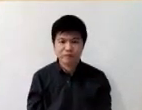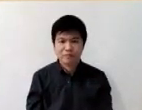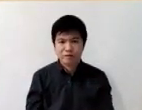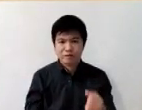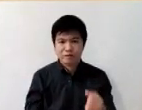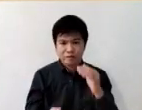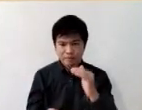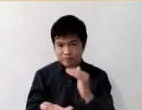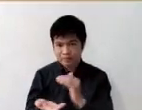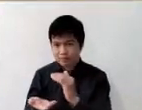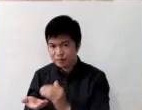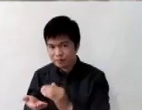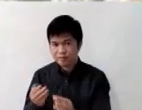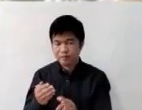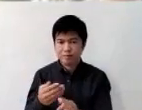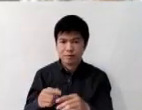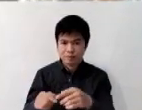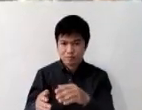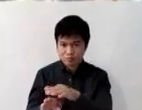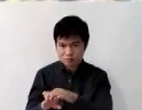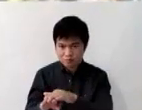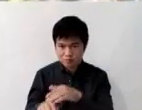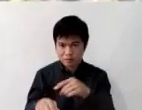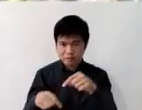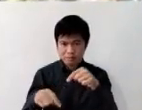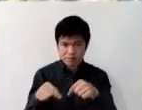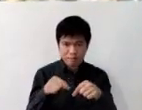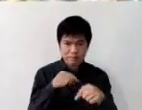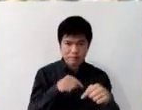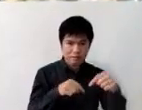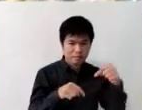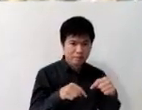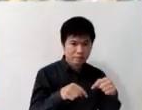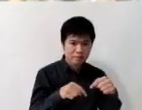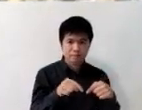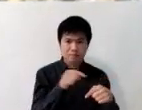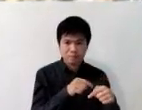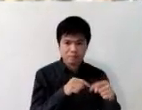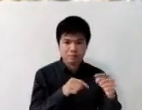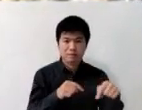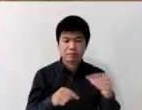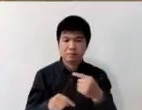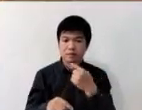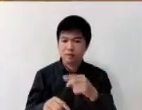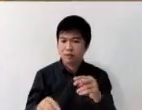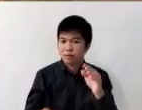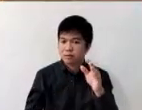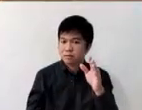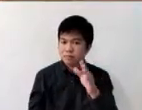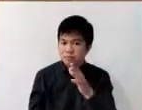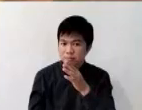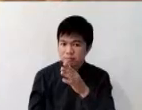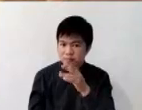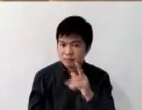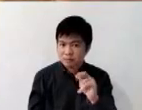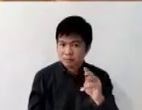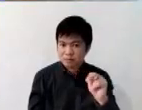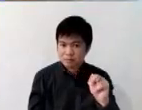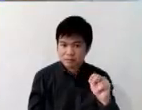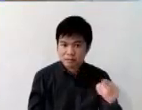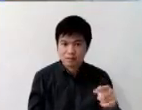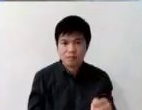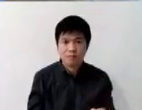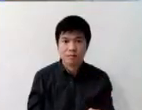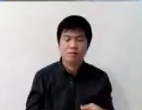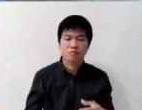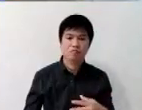mamove. It will take around 3 to 5 years. Ang nanay na si Tintin, pabor sa pagbabalik ng Abril hanggang Mayong bakasyon ng kanyang